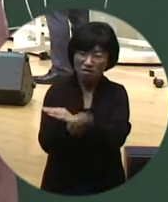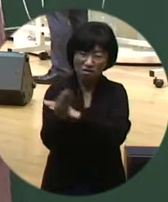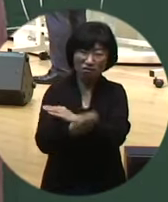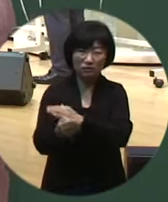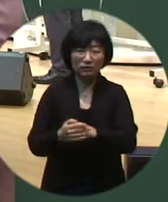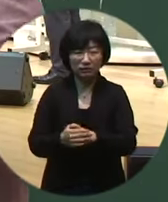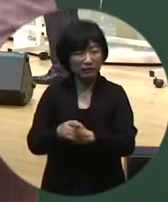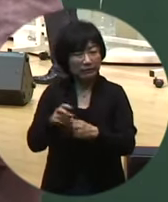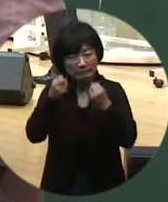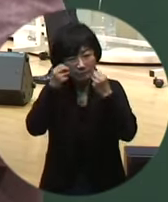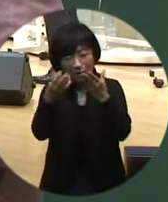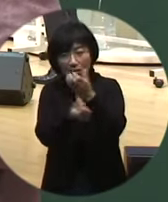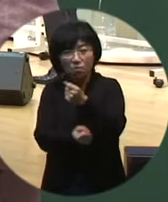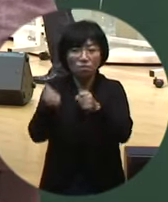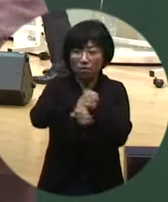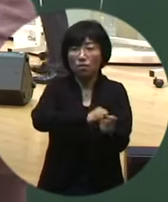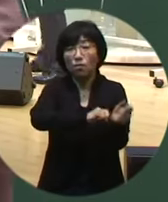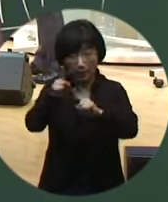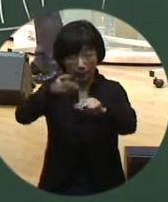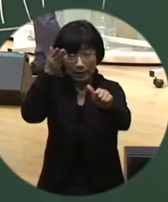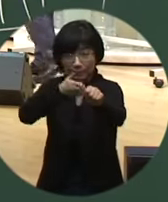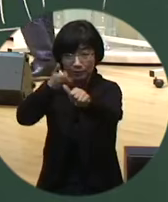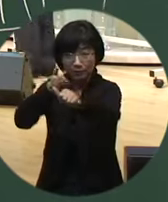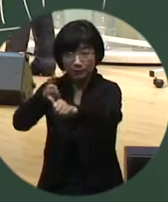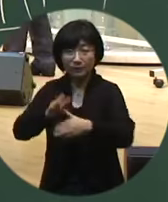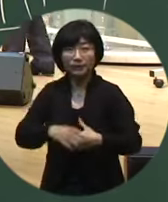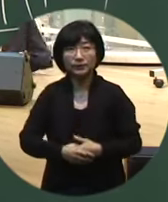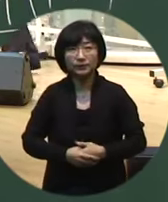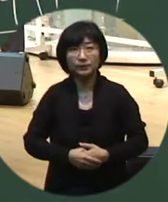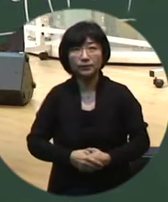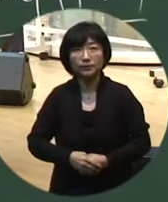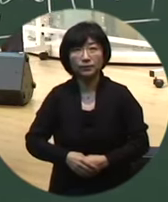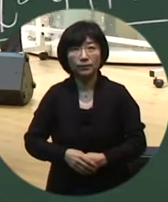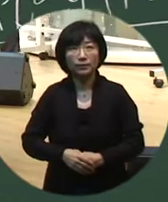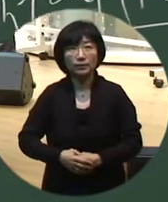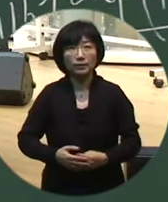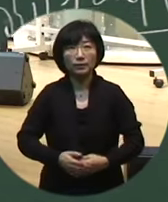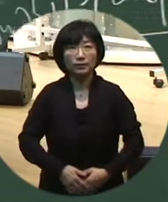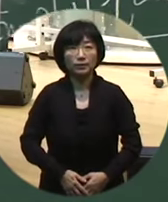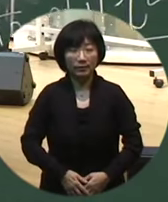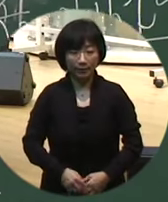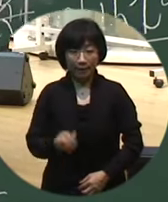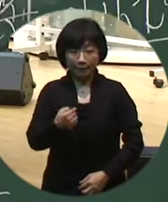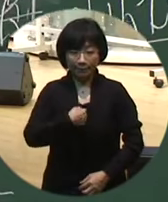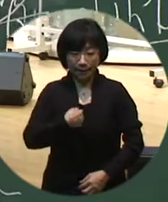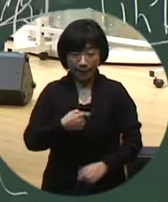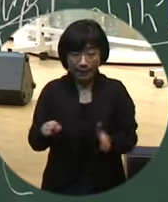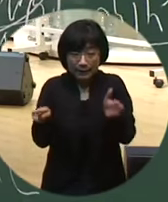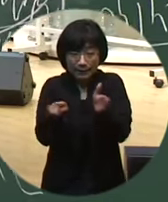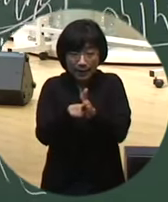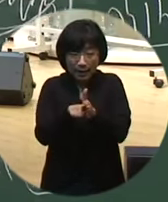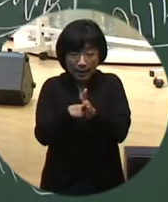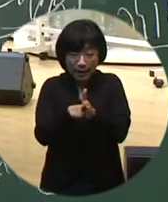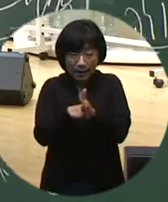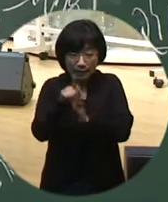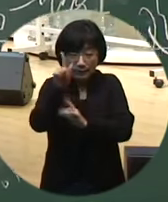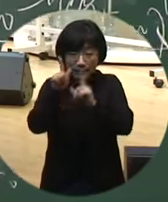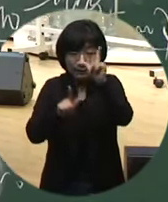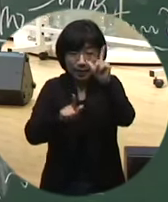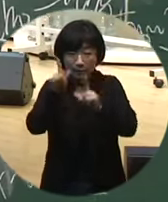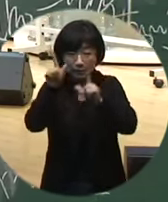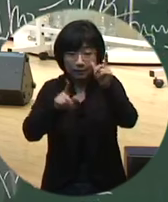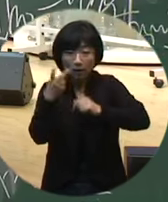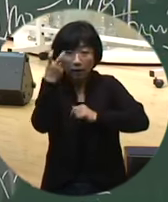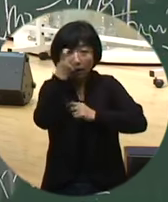그걸 회복이란 말이에요. We must restore that. 여러분, 우리 신앙 상태를 체크할 수 있는 방법 중에 하나가